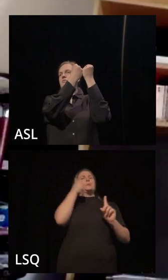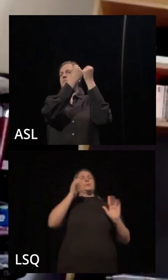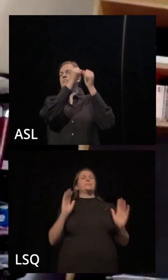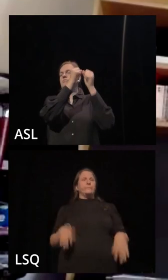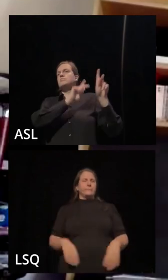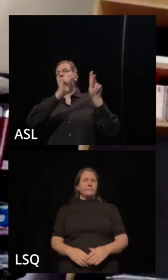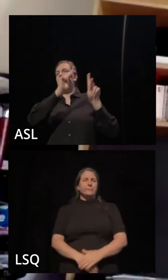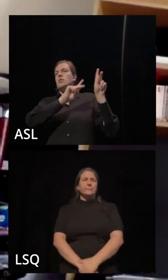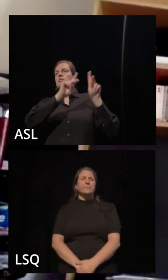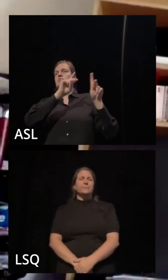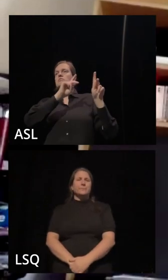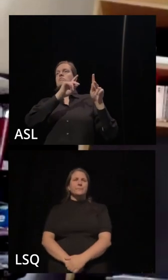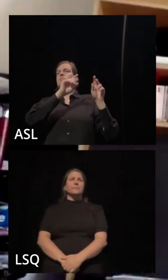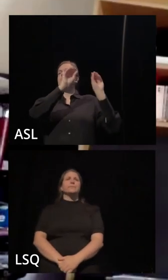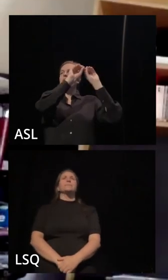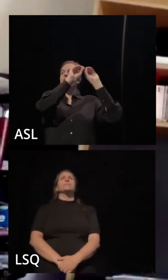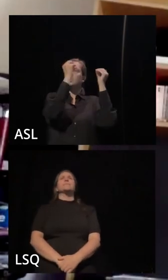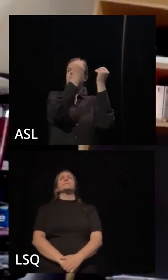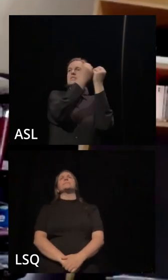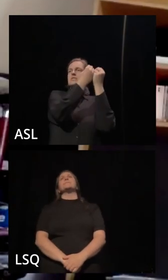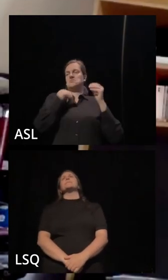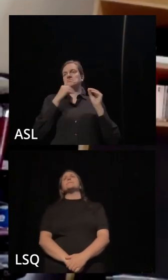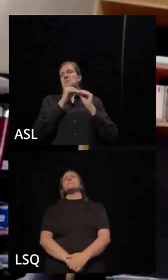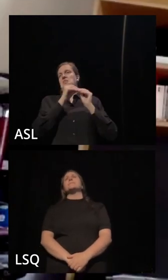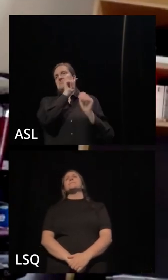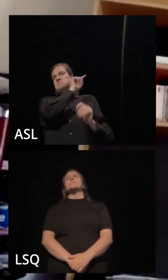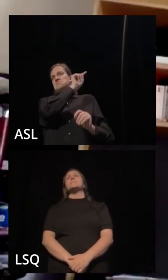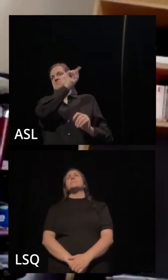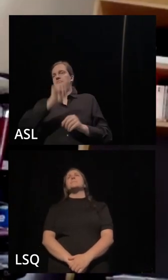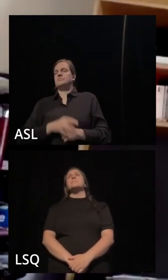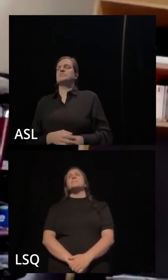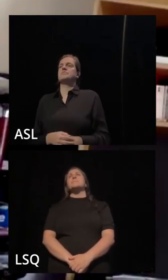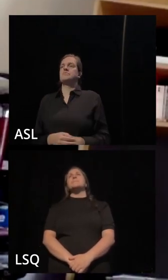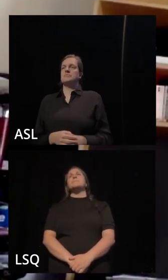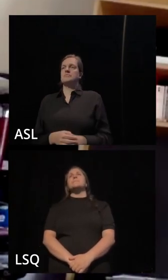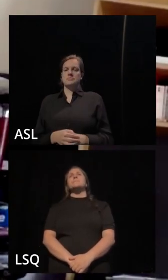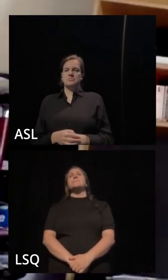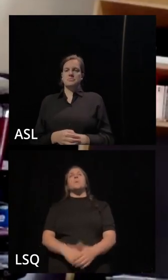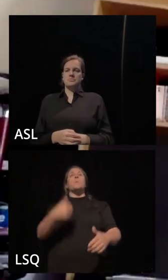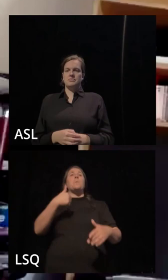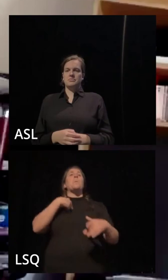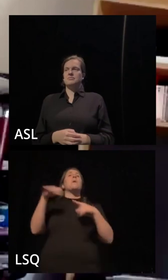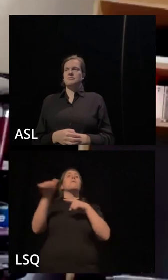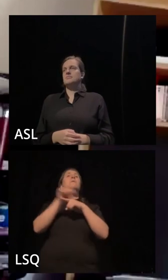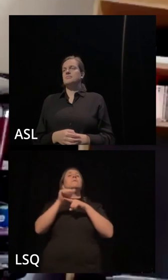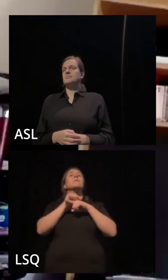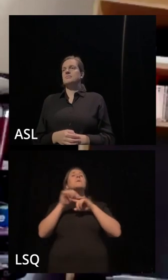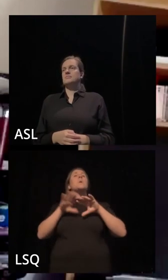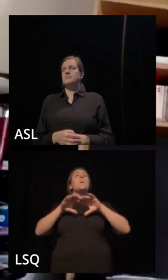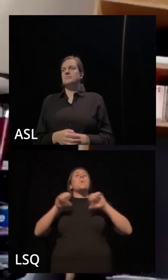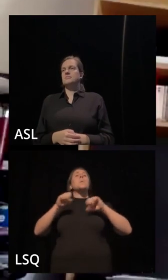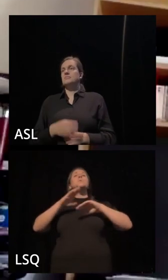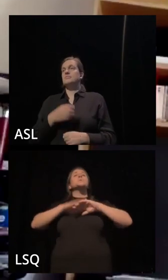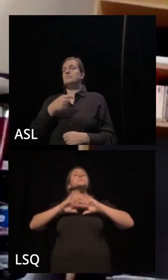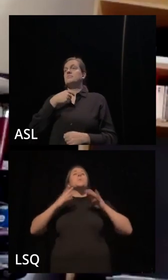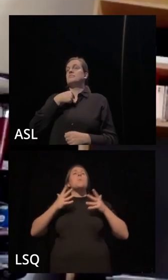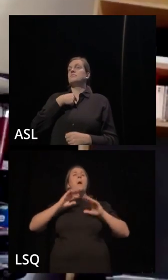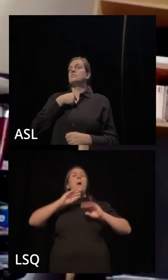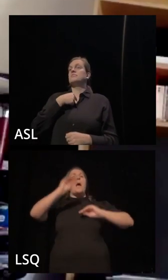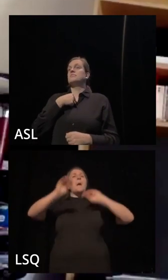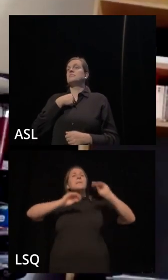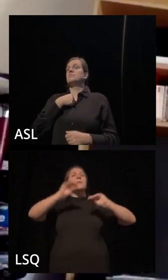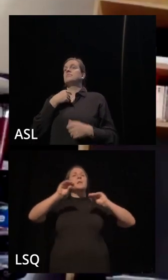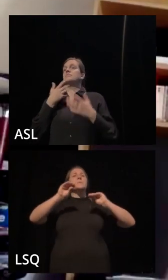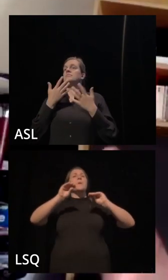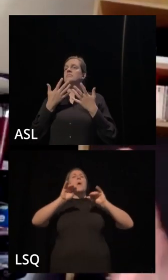avant de me présenter plus avant. Donc moi-même, comme le disait Eva, j'ai une formation en aménagement et en urbanisme. Qu'est-ce